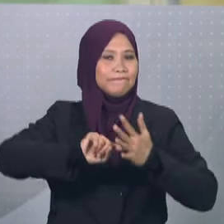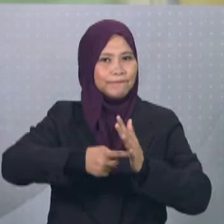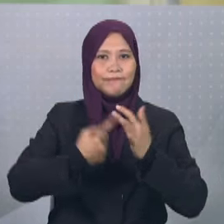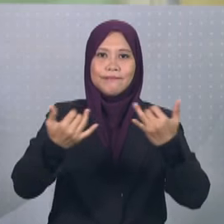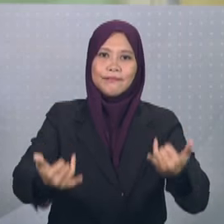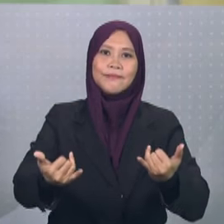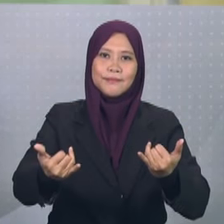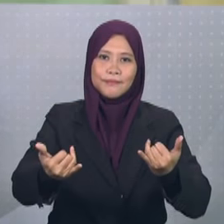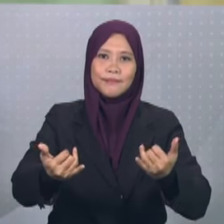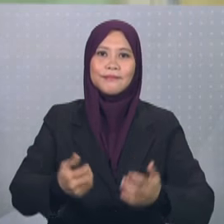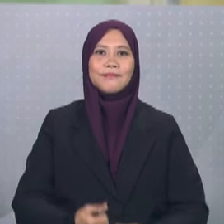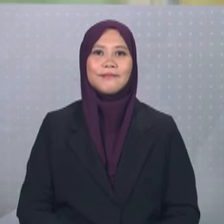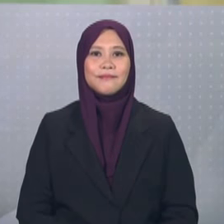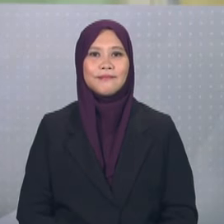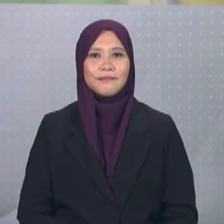merta.